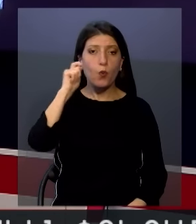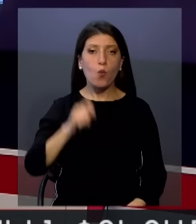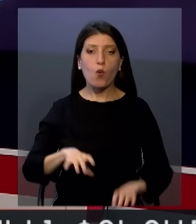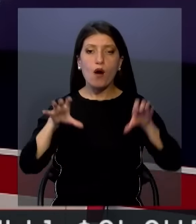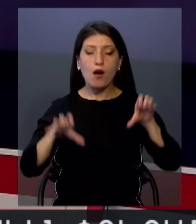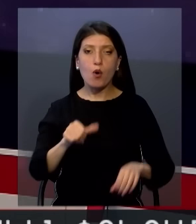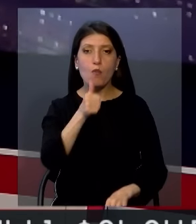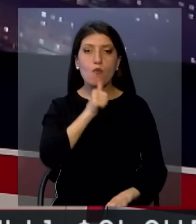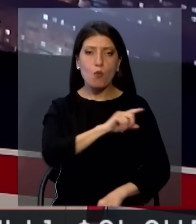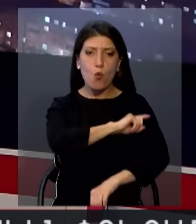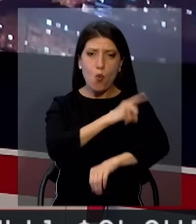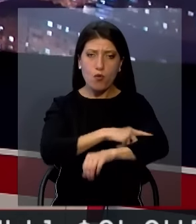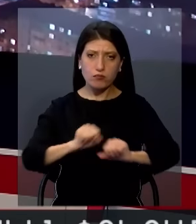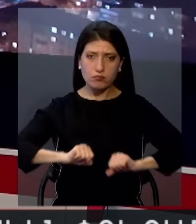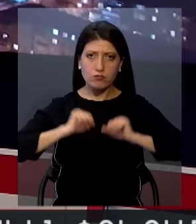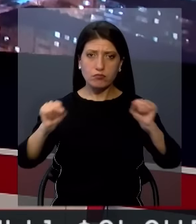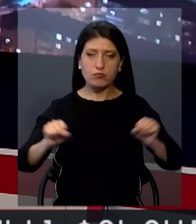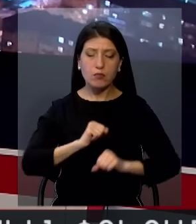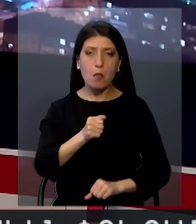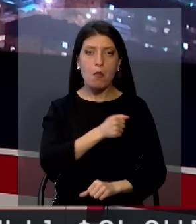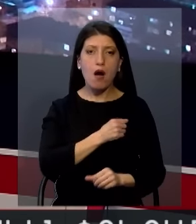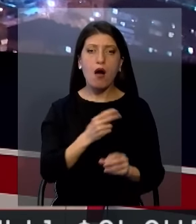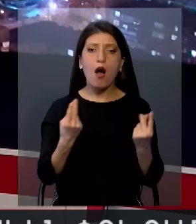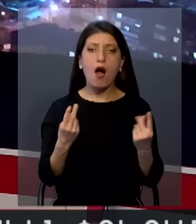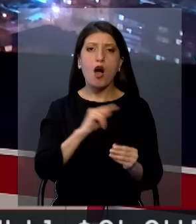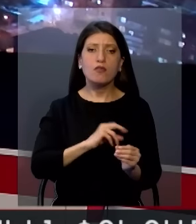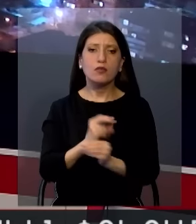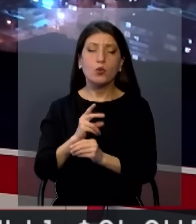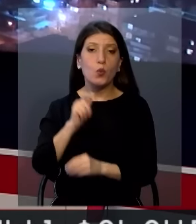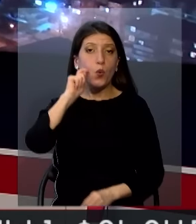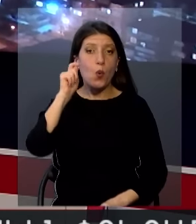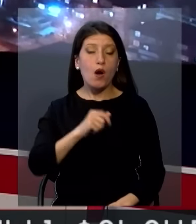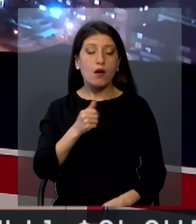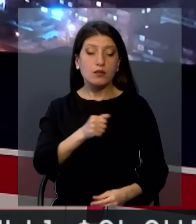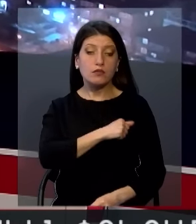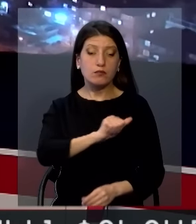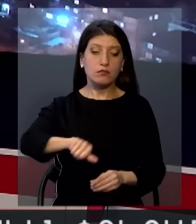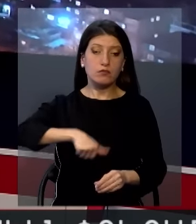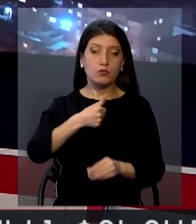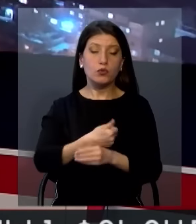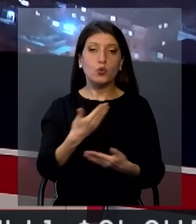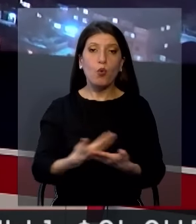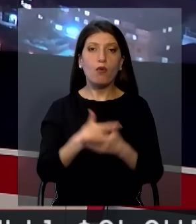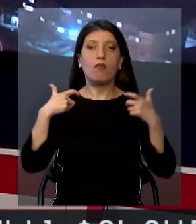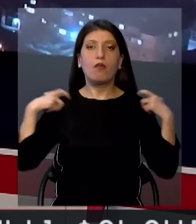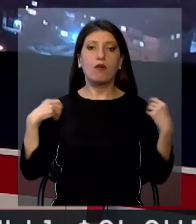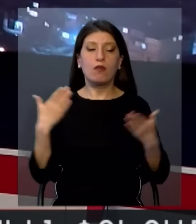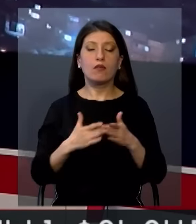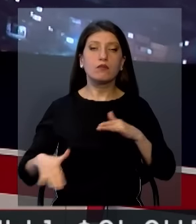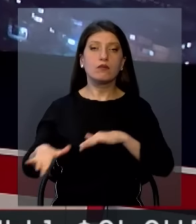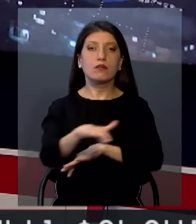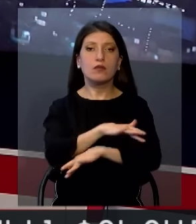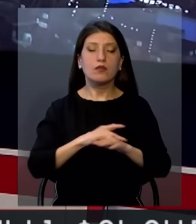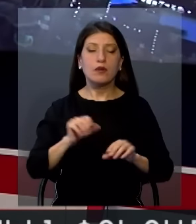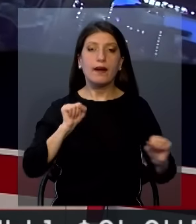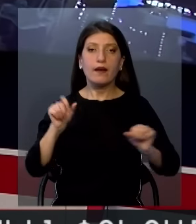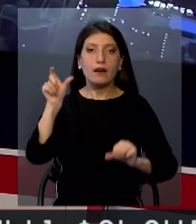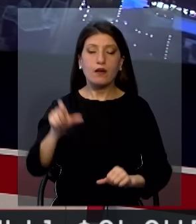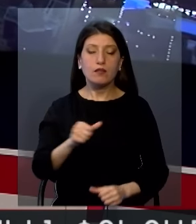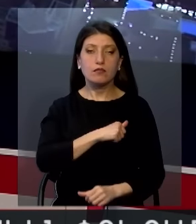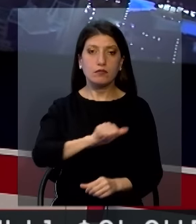դիրքերն ամրացնել բանակում կադրային փոփոխություններով։ Ուկրաինան Զինուժի նոր գլխավոր հրամանատար ունի եւ տարածքային պաշտպանության ուժերի ղեկավարով գլխավոր